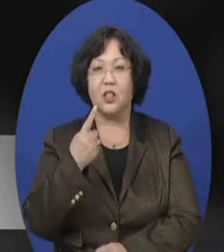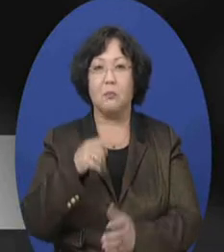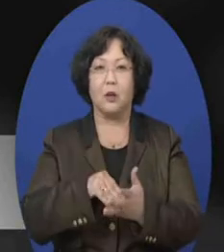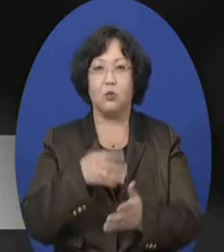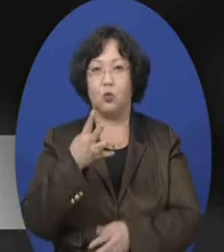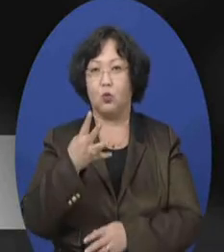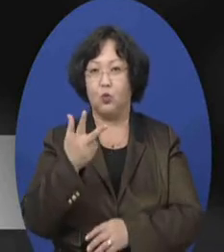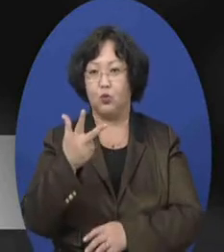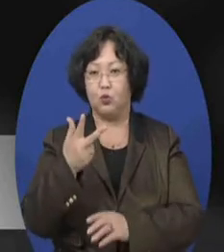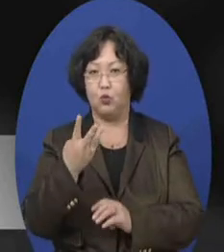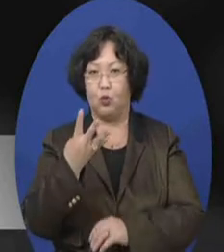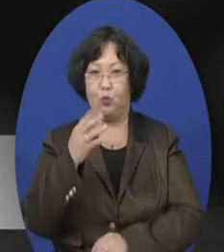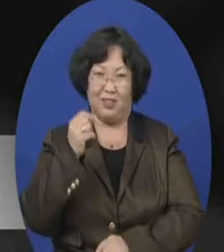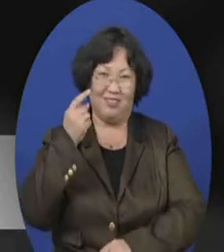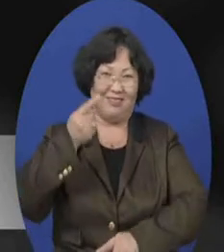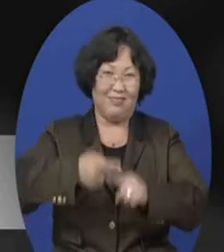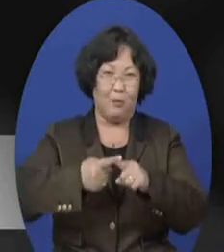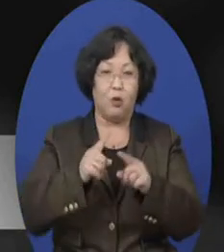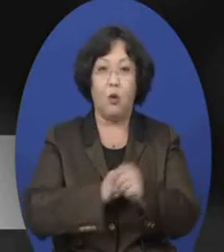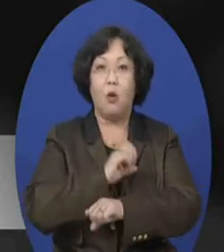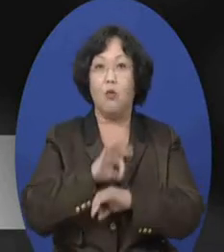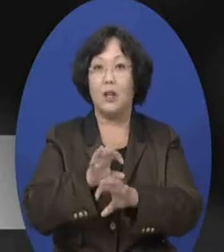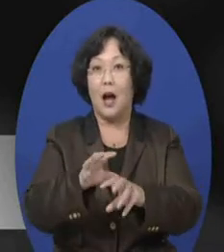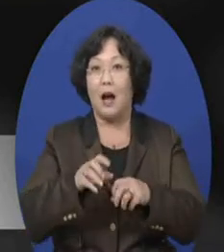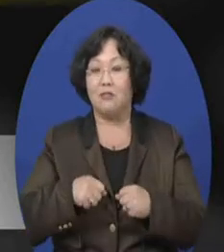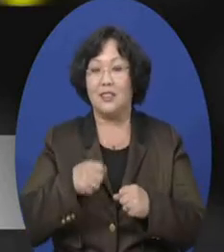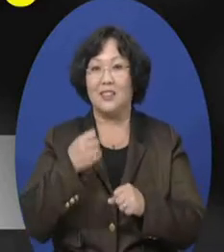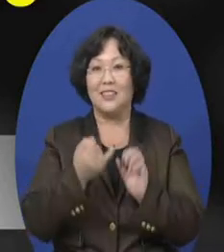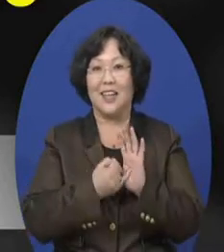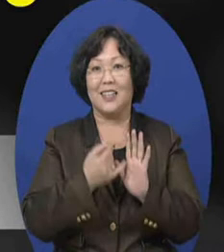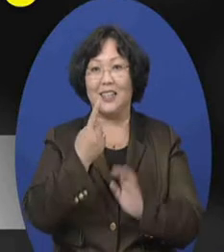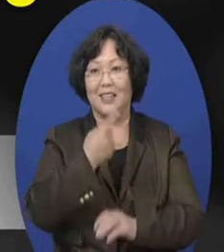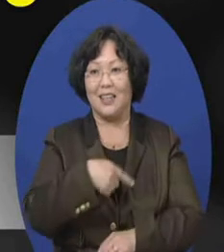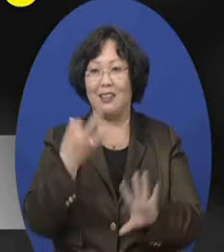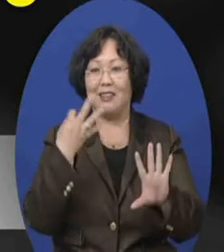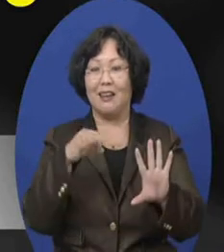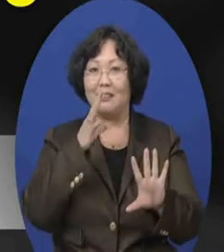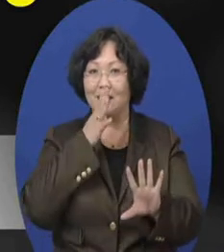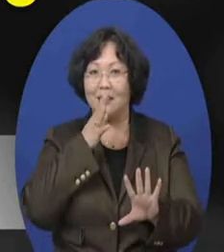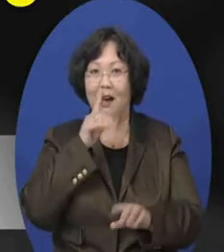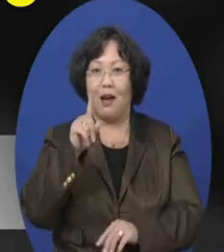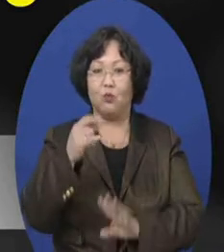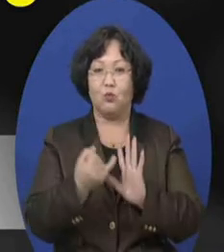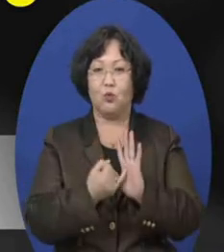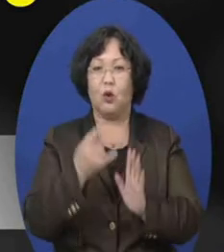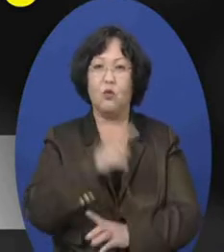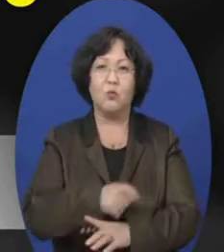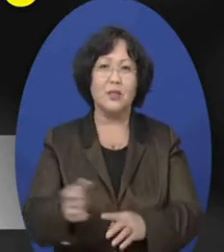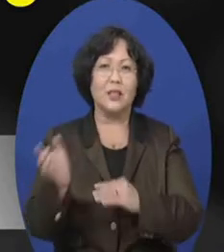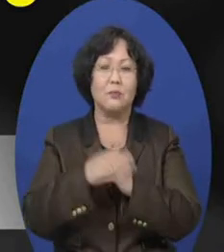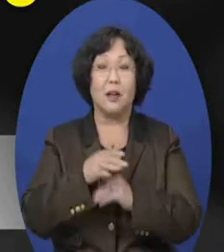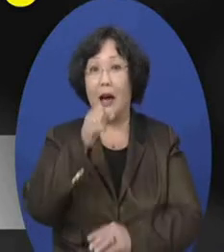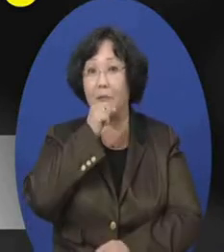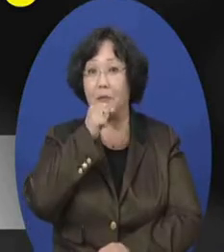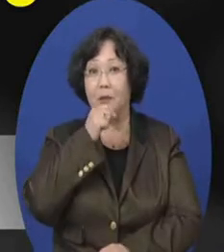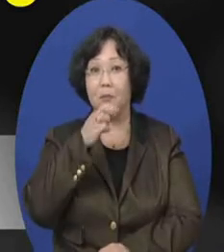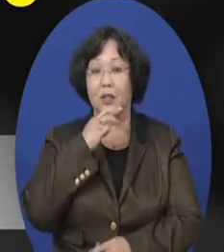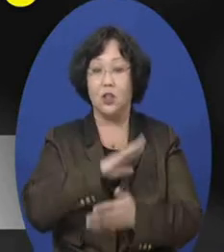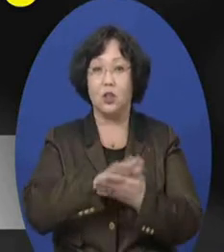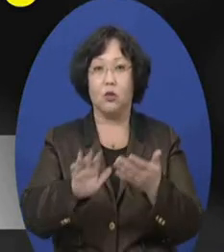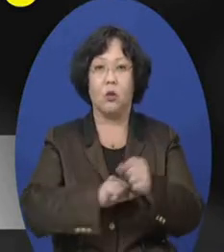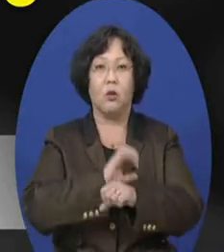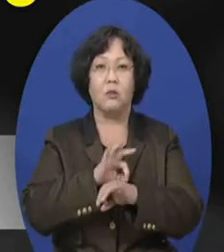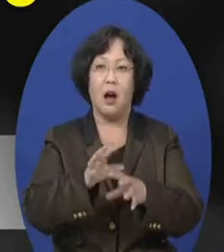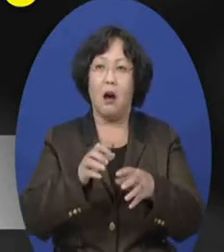301434 болж нэмэгдээд байна. Харин коронавирусны халдварын улмаас 61-с 80 насны 16 хүн нас барсан харамсалтай мэдээ байна. Шинээр